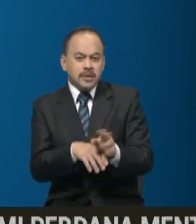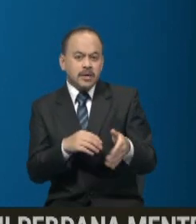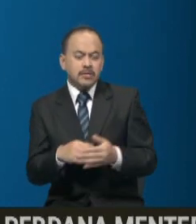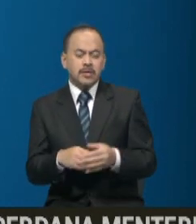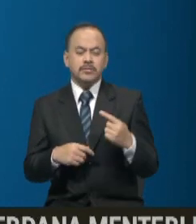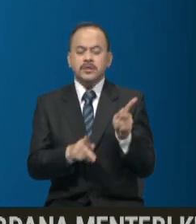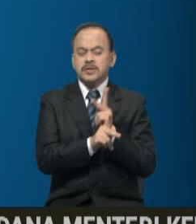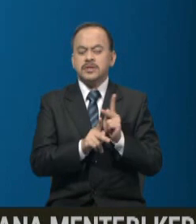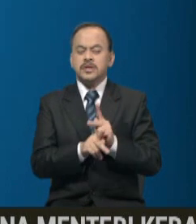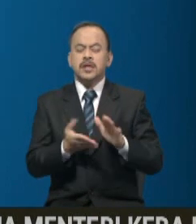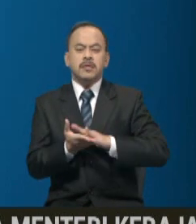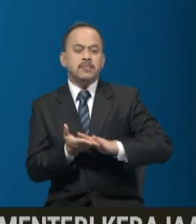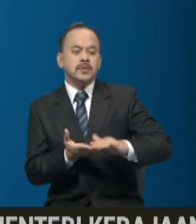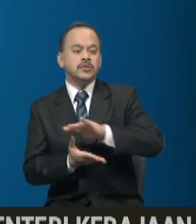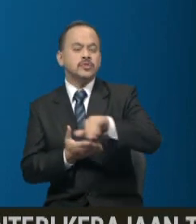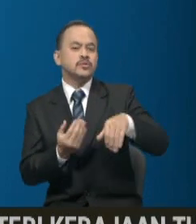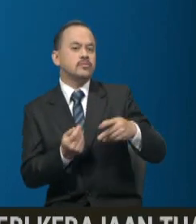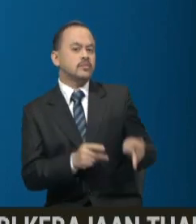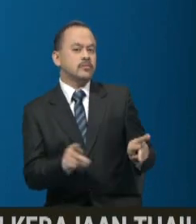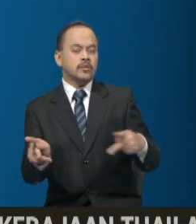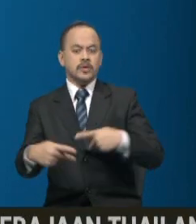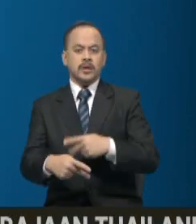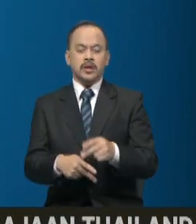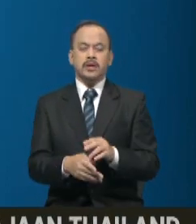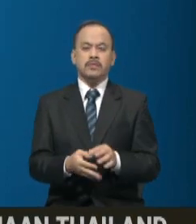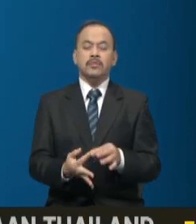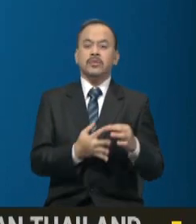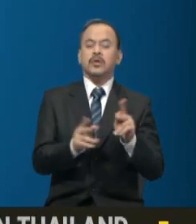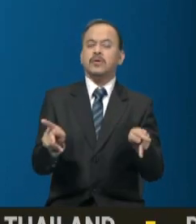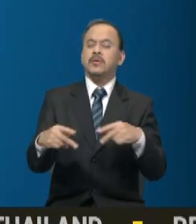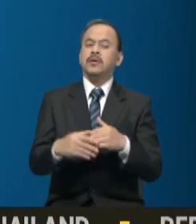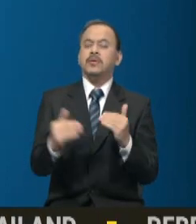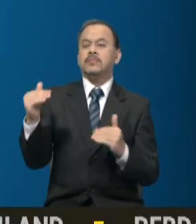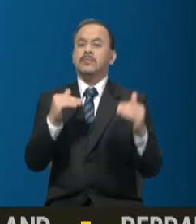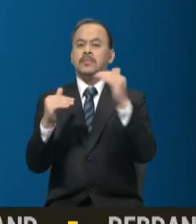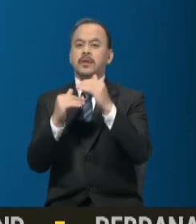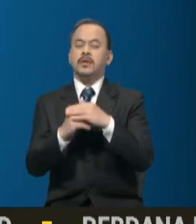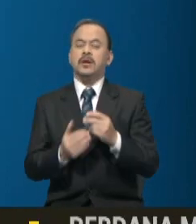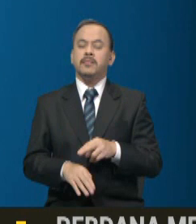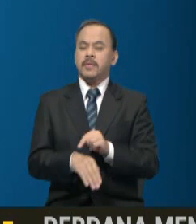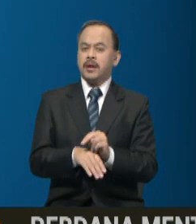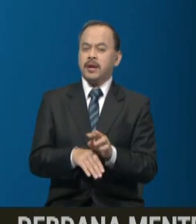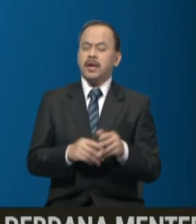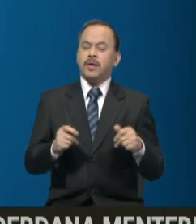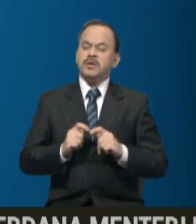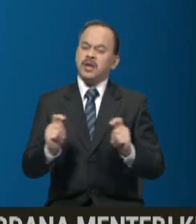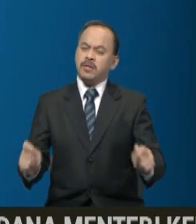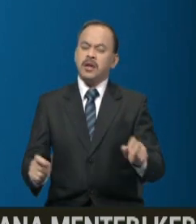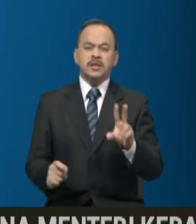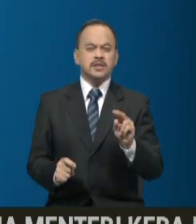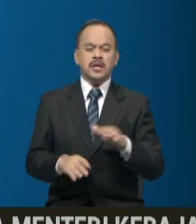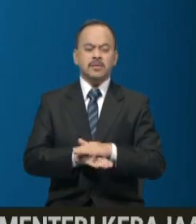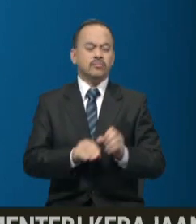sentiasa menjaga kebersihan alam sekitar, khususnya di kawasan premis-premis perniagaan dan juga kawasan awam dengan